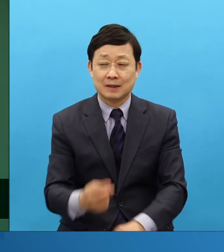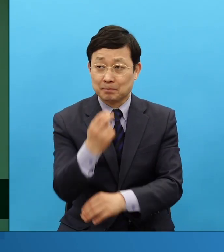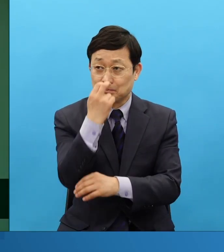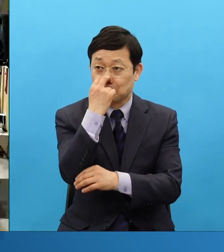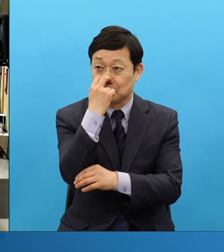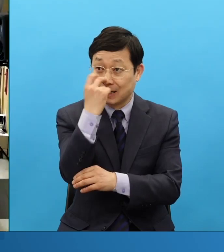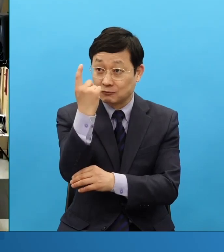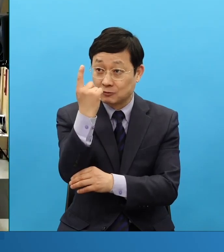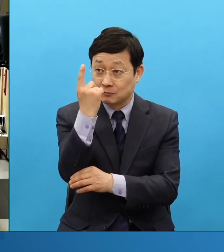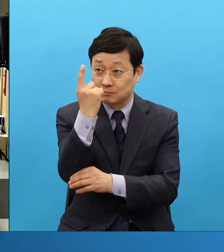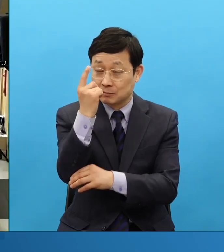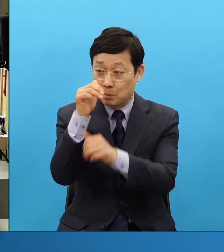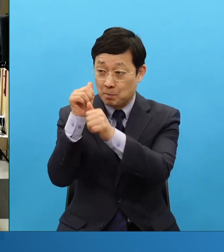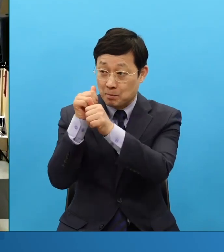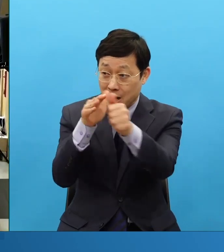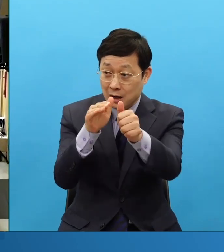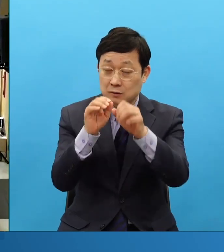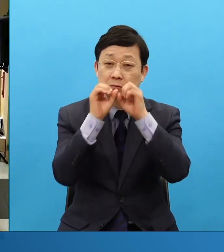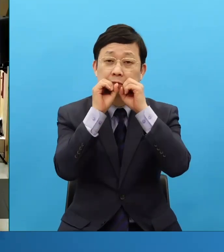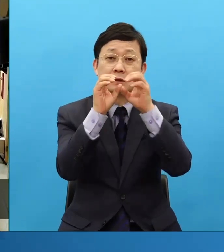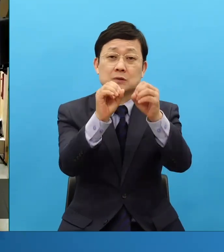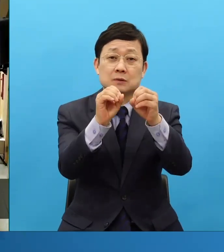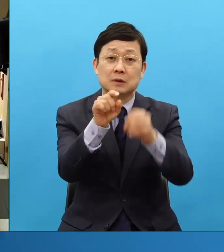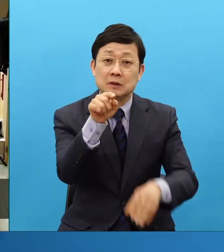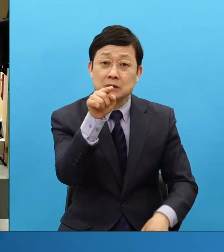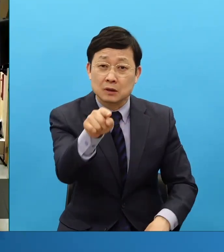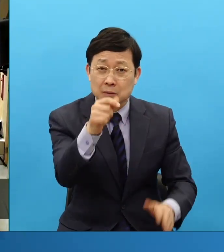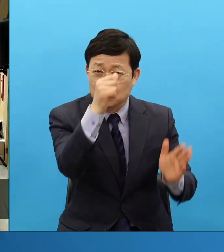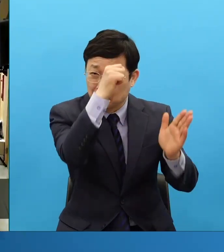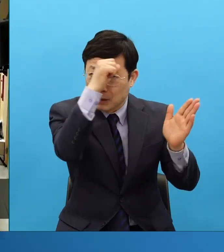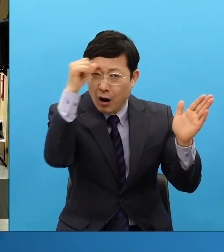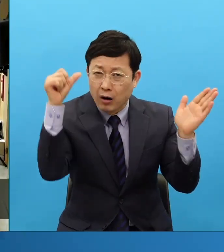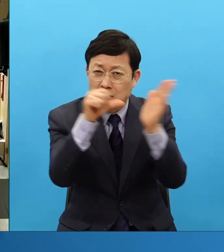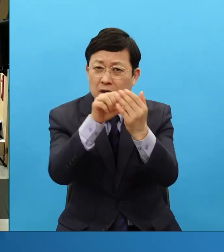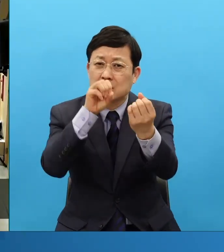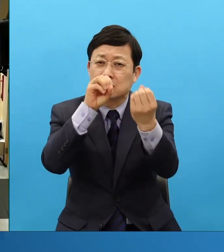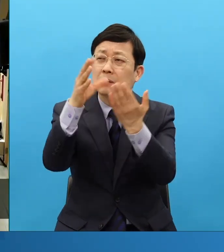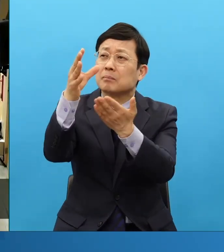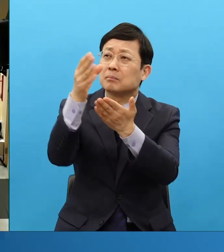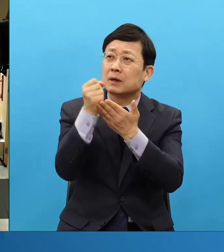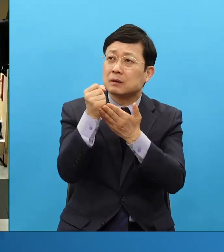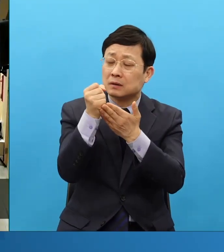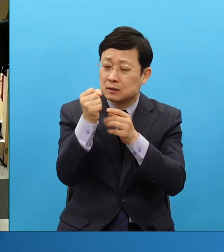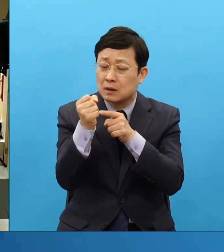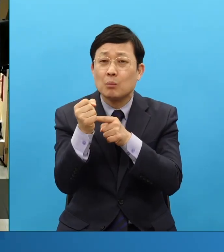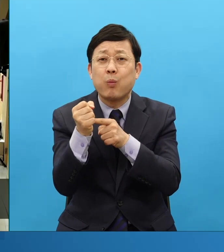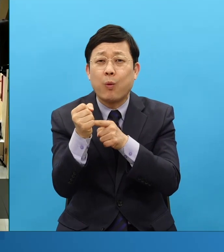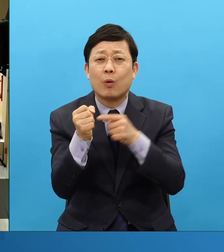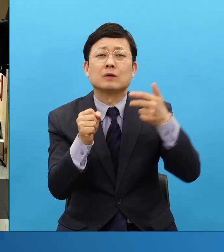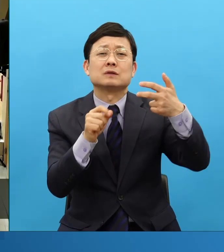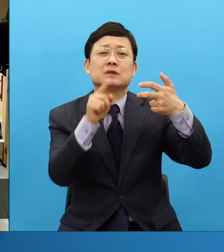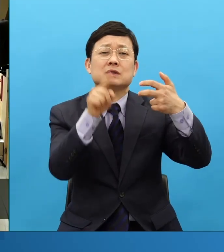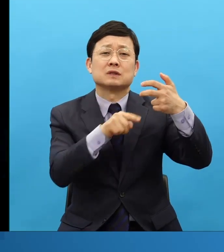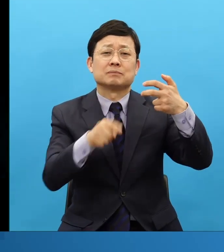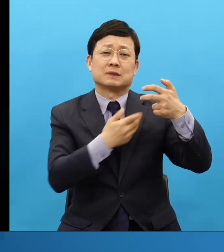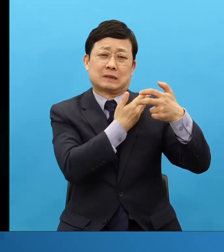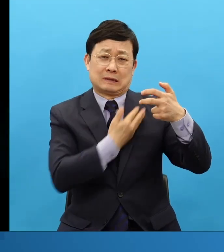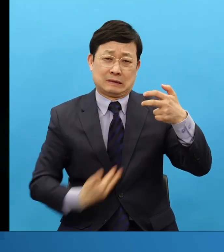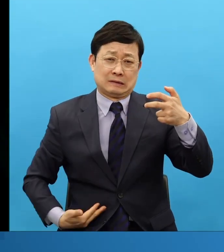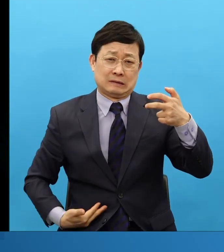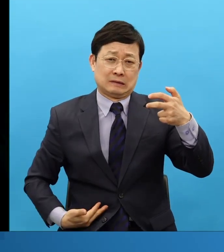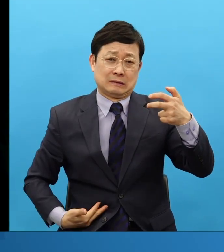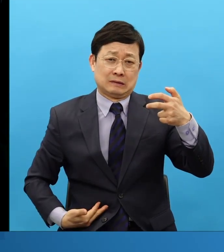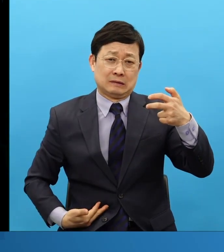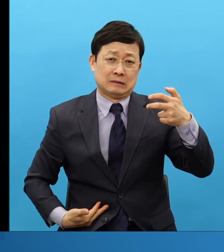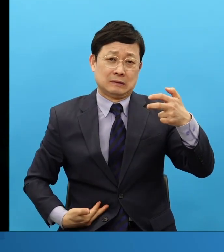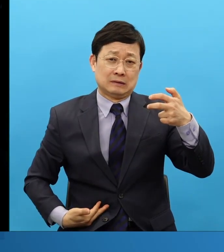파수꾼전도입니다. 평생 내가 응답받을 수 있는 70인 이거 지금 놓치고 있어요. 두 번째로